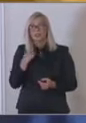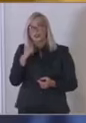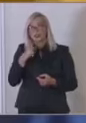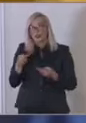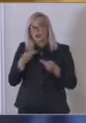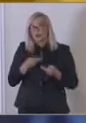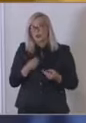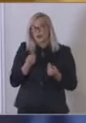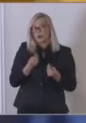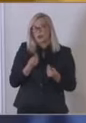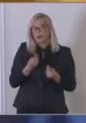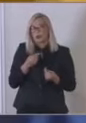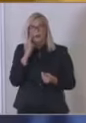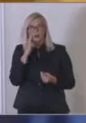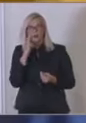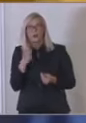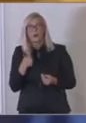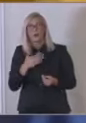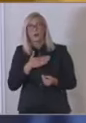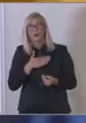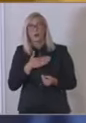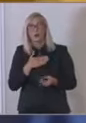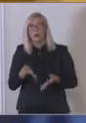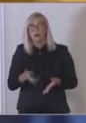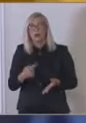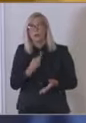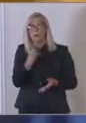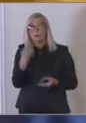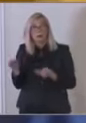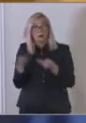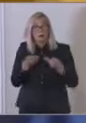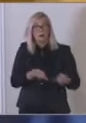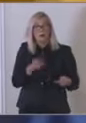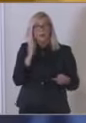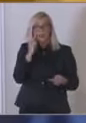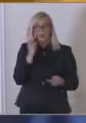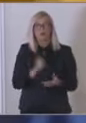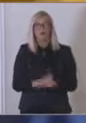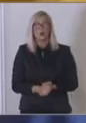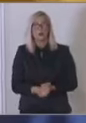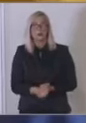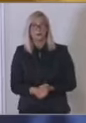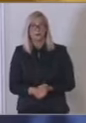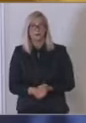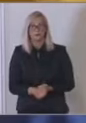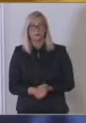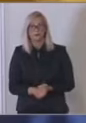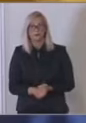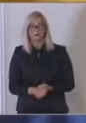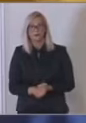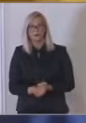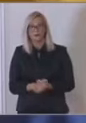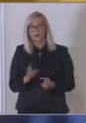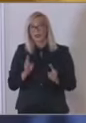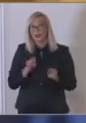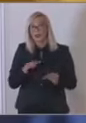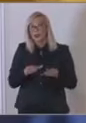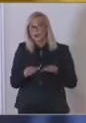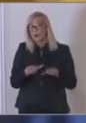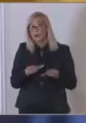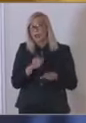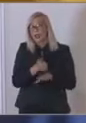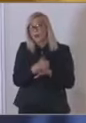në Shkup. Kjo është vizita ime e parë në Shkup, për t'i uru edhe kryeministrit punë të mbarë në